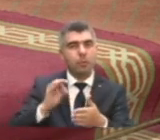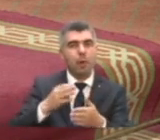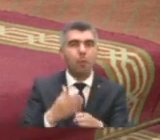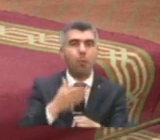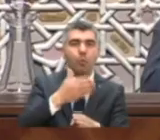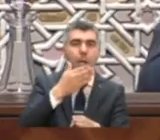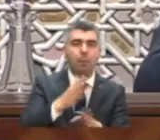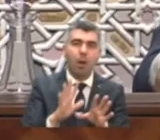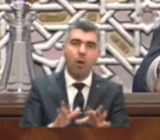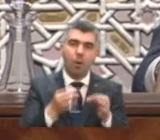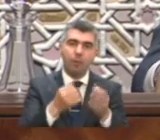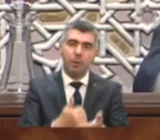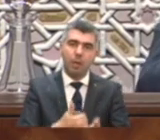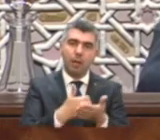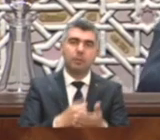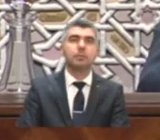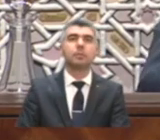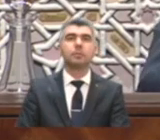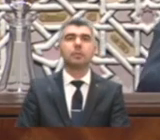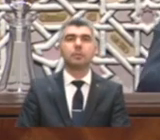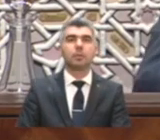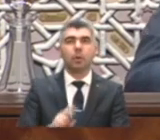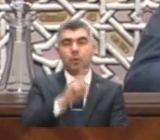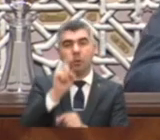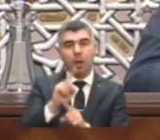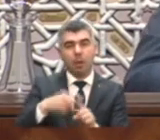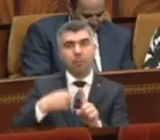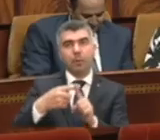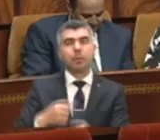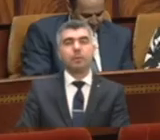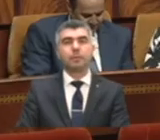وشكرا. شكرا سيد الوزير. تعقيب سيد نائب محترم.